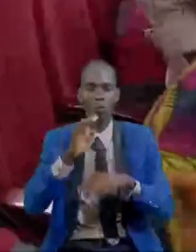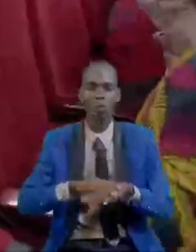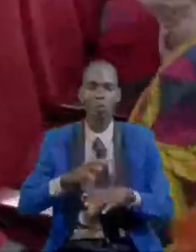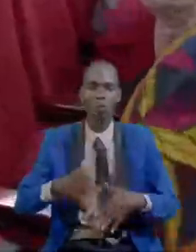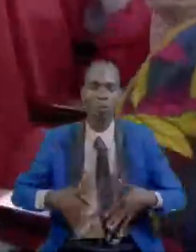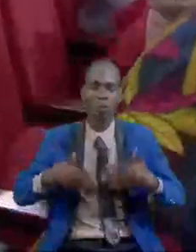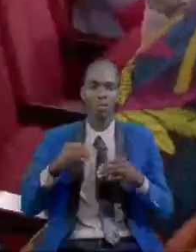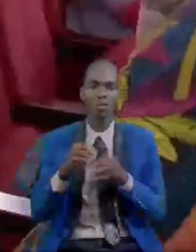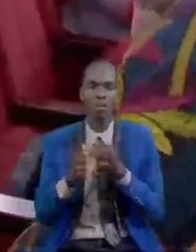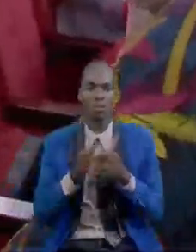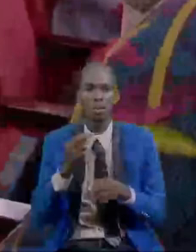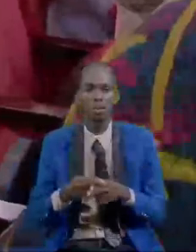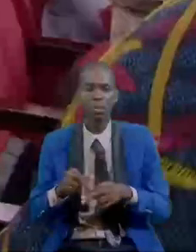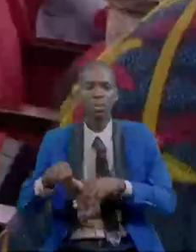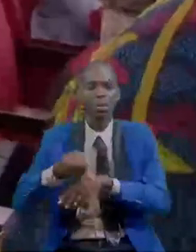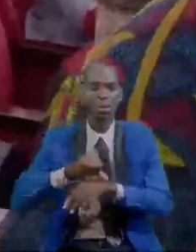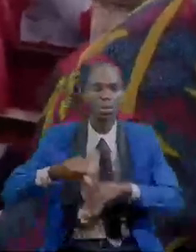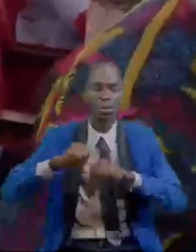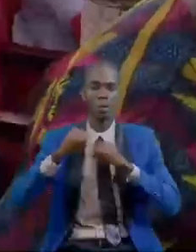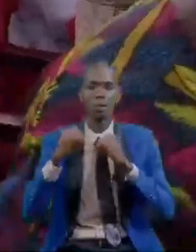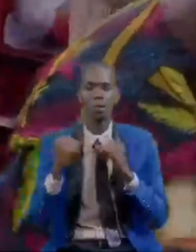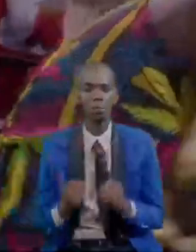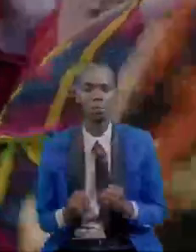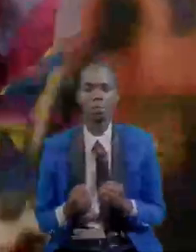vie. L'onction. L'onction